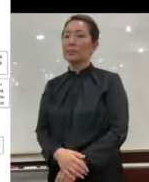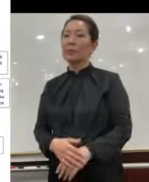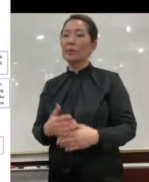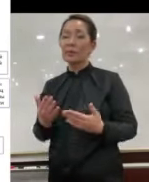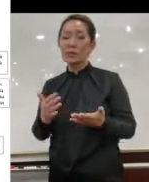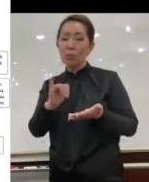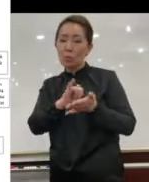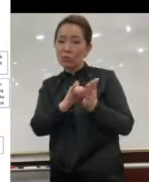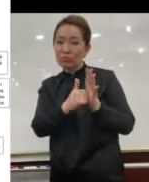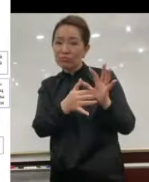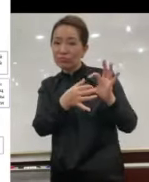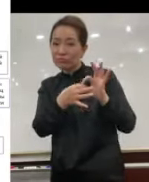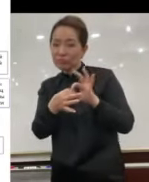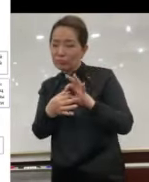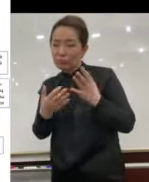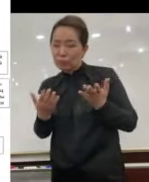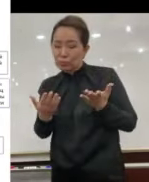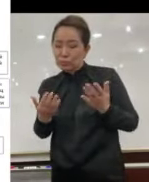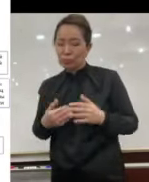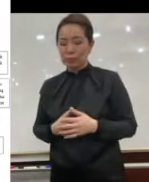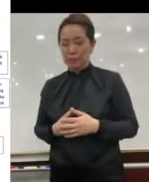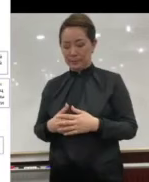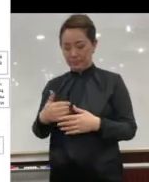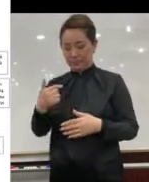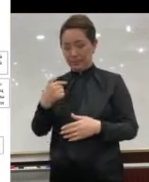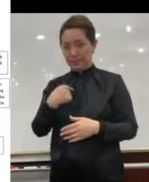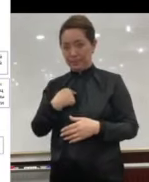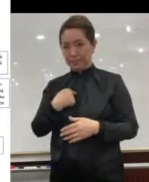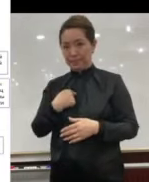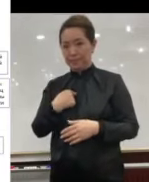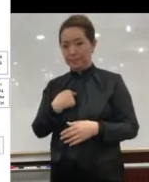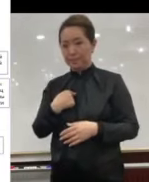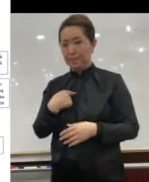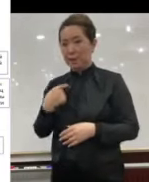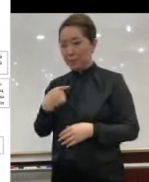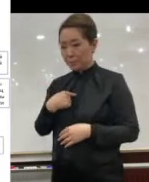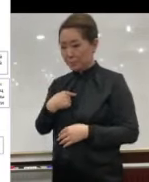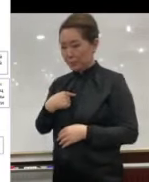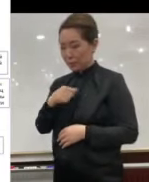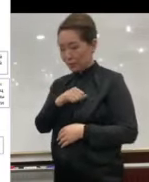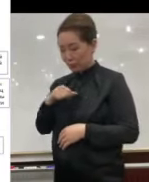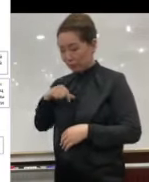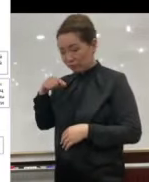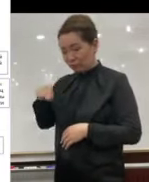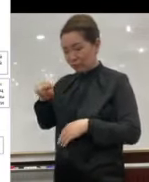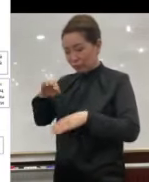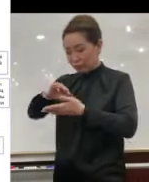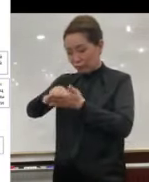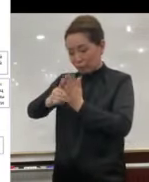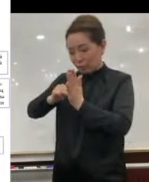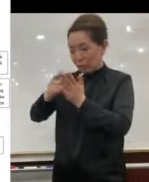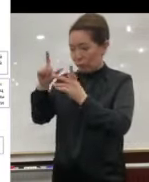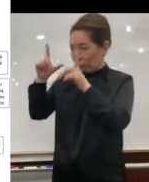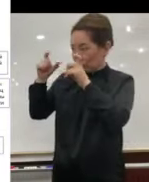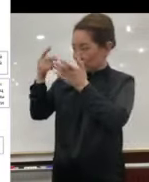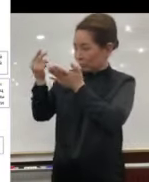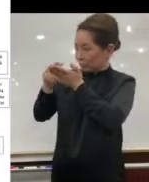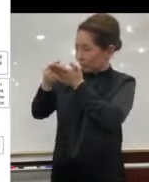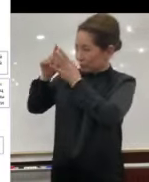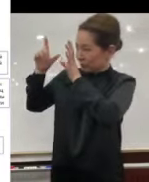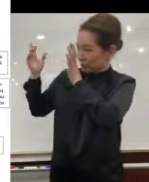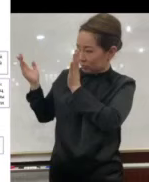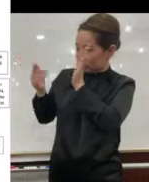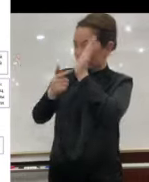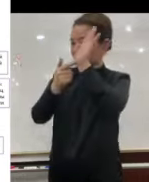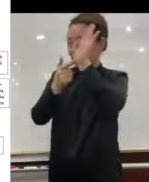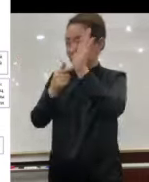Тэр утгаараа би одоо яг энэ төлөвлөгөөний зураглалыг одоо гаргаж авсан энэ